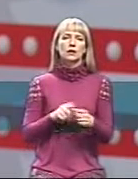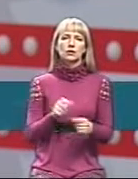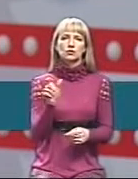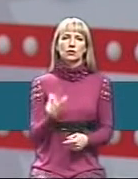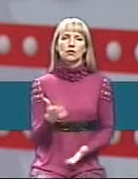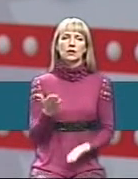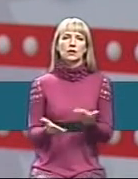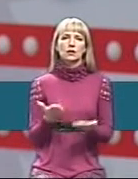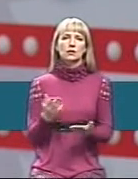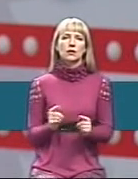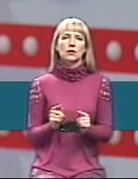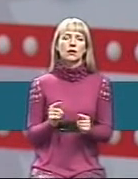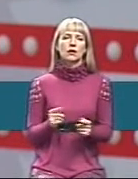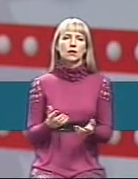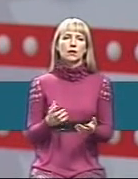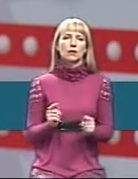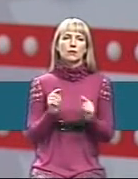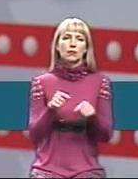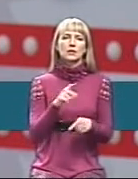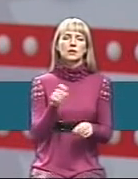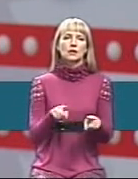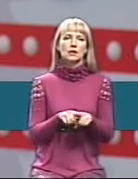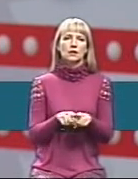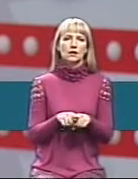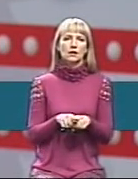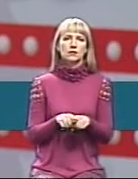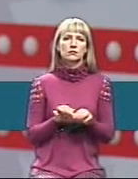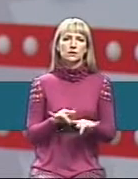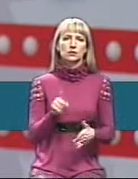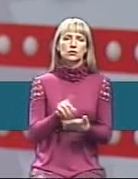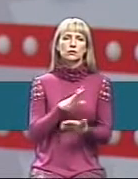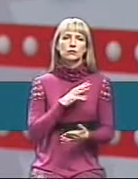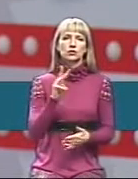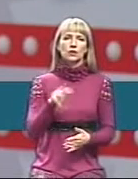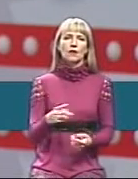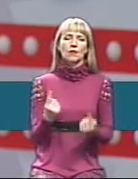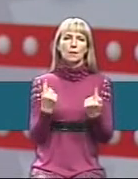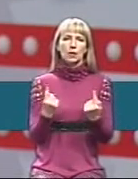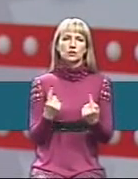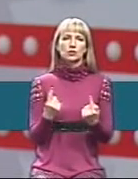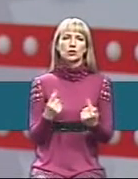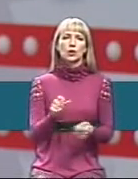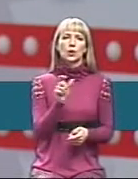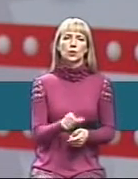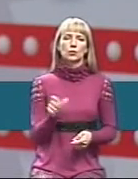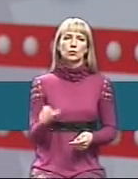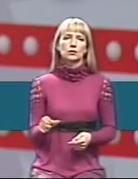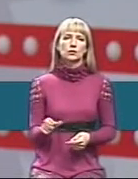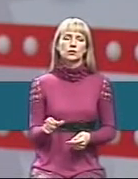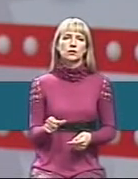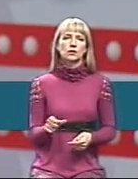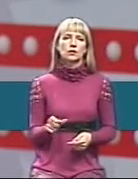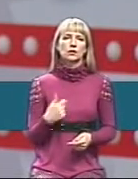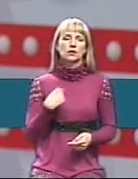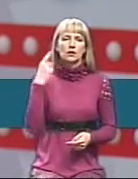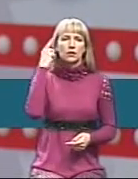чоловік, якщо попався, да, от, за таким от дійством, повинні бути штрафи. Большие штрафы. Вот тогда люди, ну,